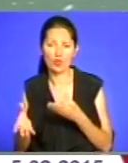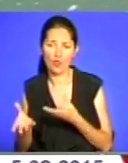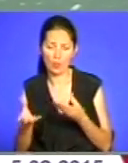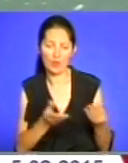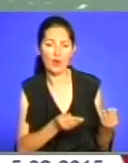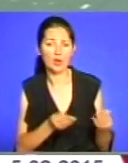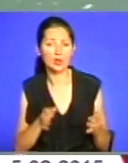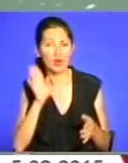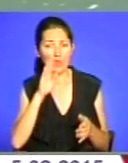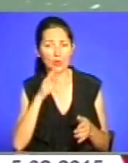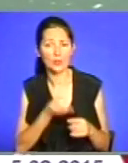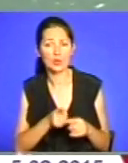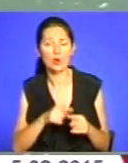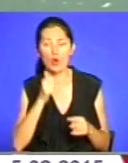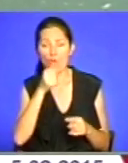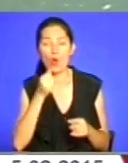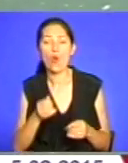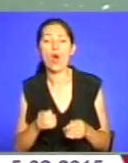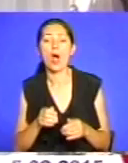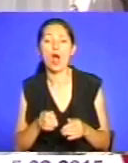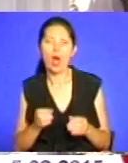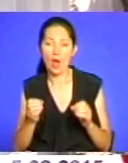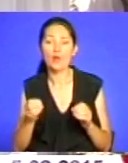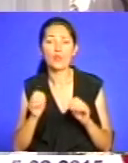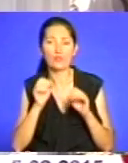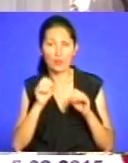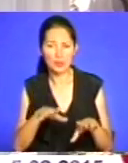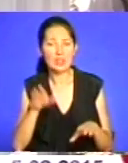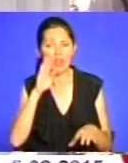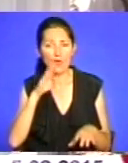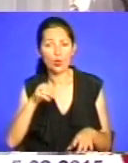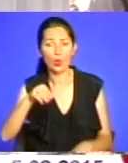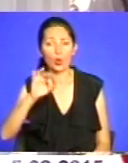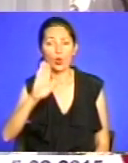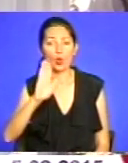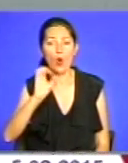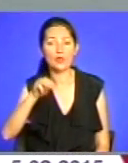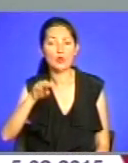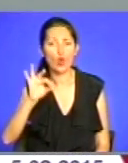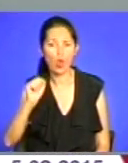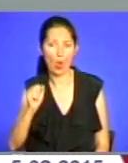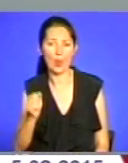водойму випустили товстолоба, але мальки ще не підросли і їх маса надто мала на 400 гектарів ставу.